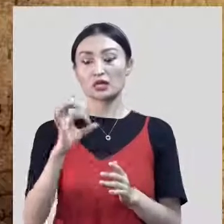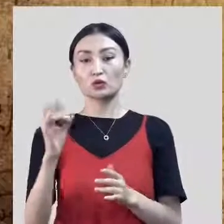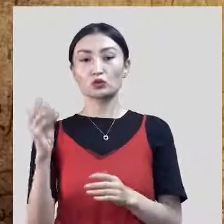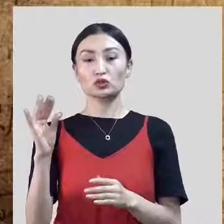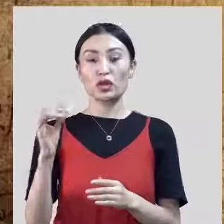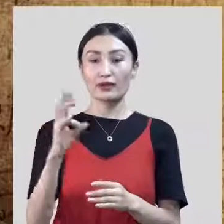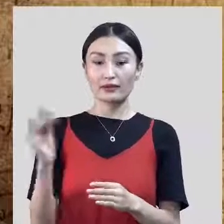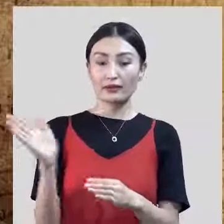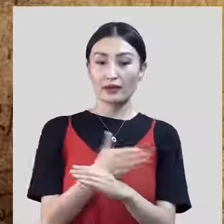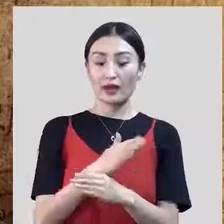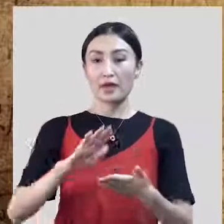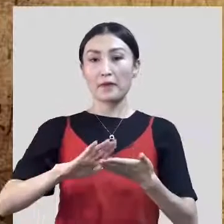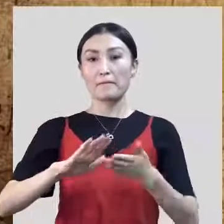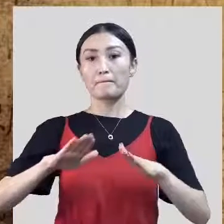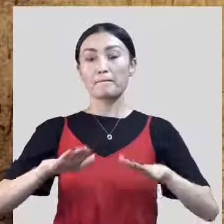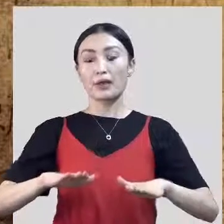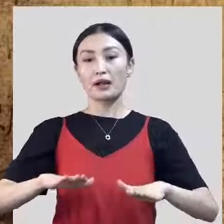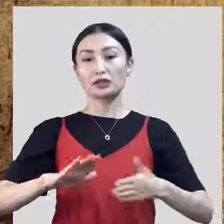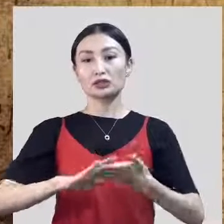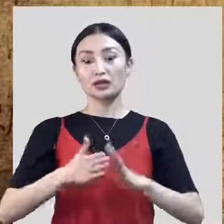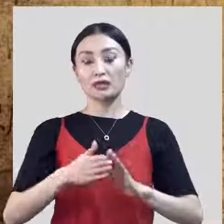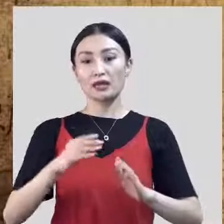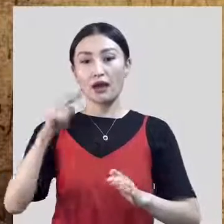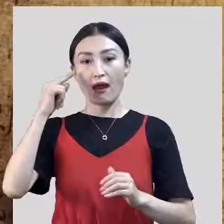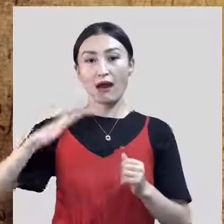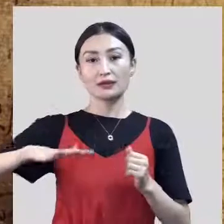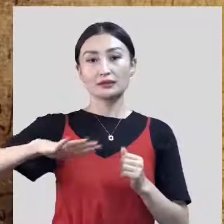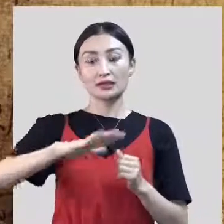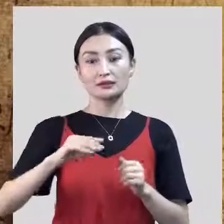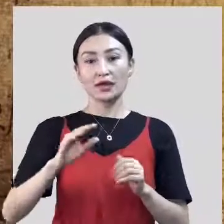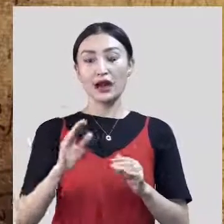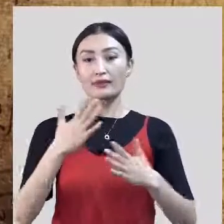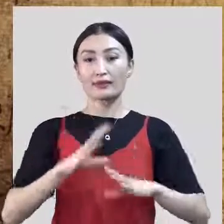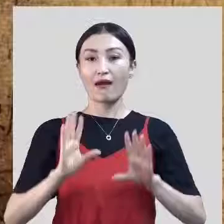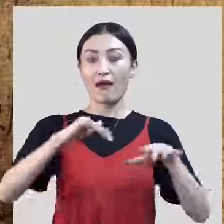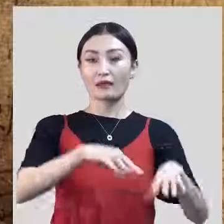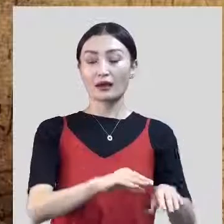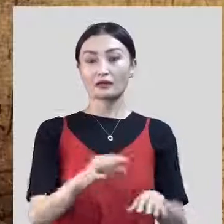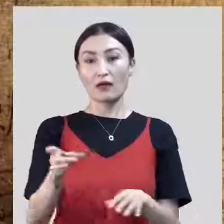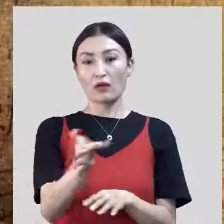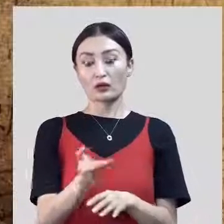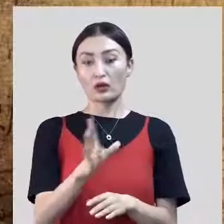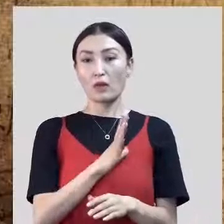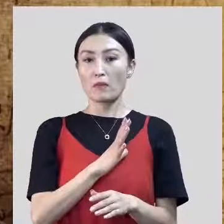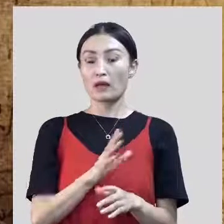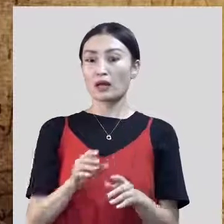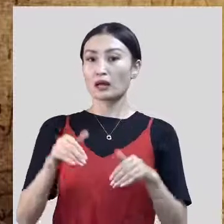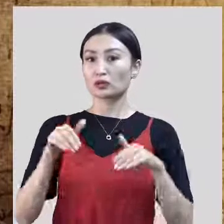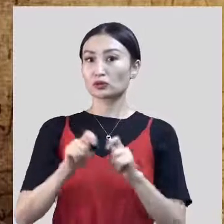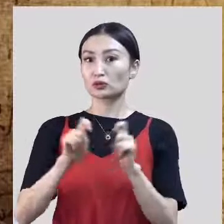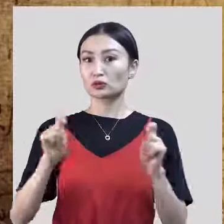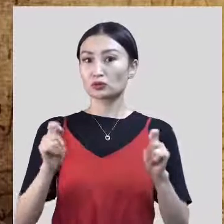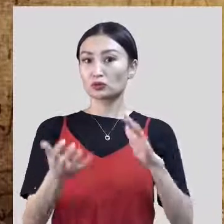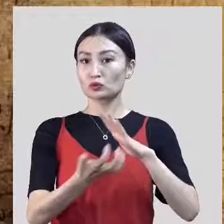положение в азиатско-тихоокеанском регионе для решения их была создана была